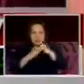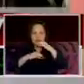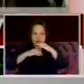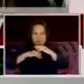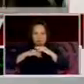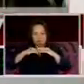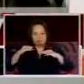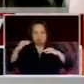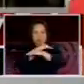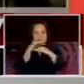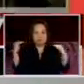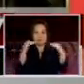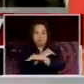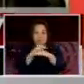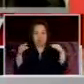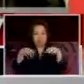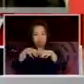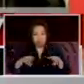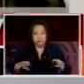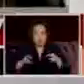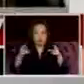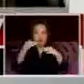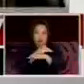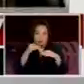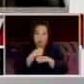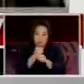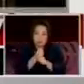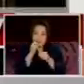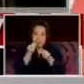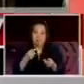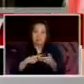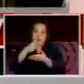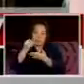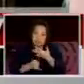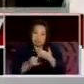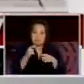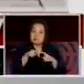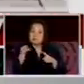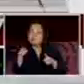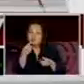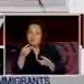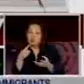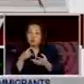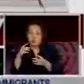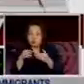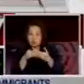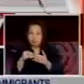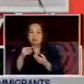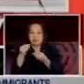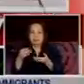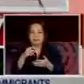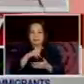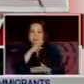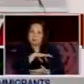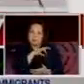mo. Hindi iyon ang ibig sabihin na politika. At hindi ibig sabihin na quasi-political na